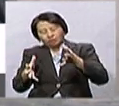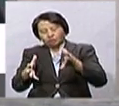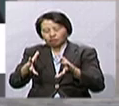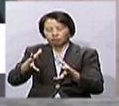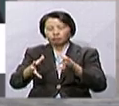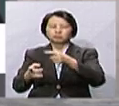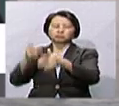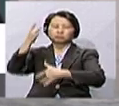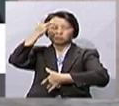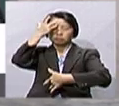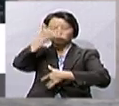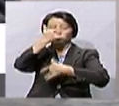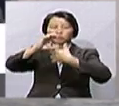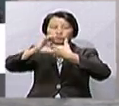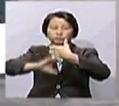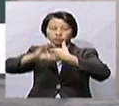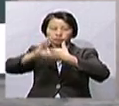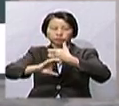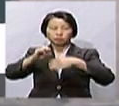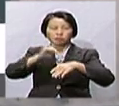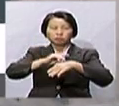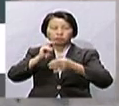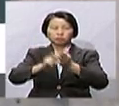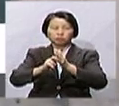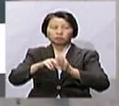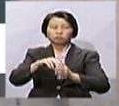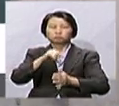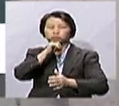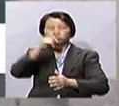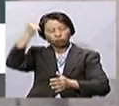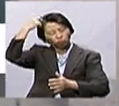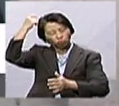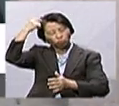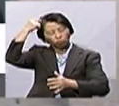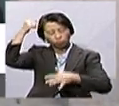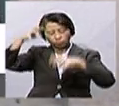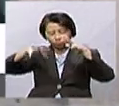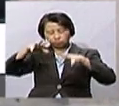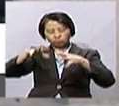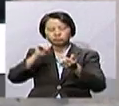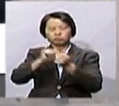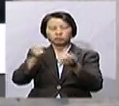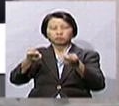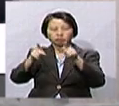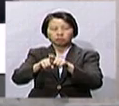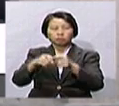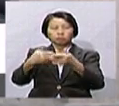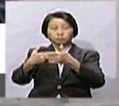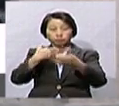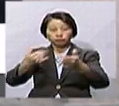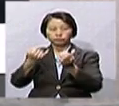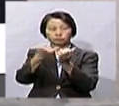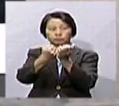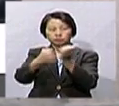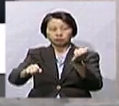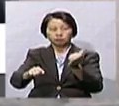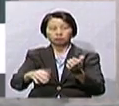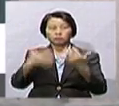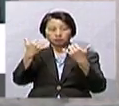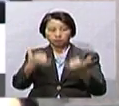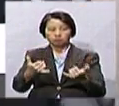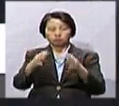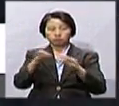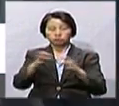yang disebabkan oleh cedera atau perkembangan abnormal di otak paling sering terjadi sebelum kelahiran. Ini